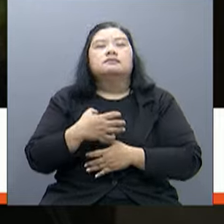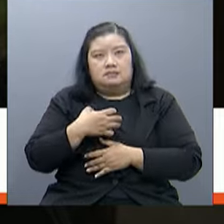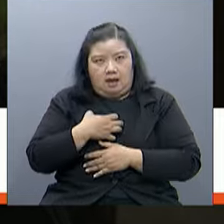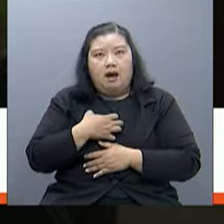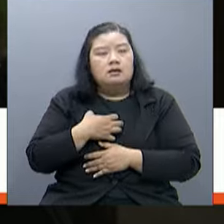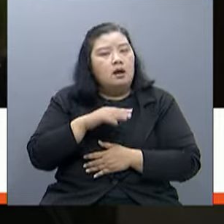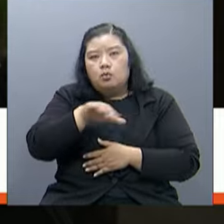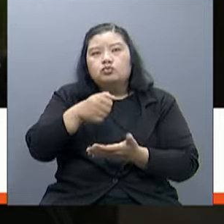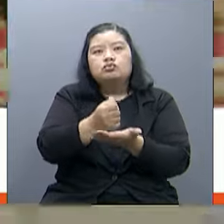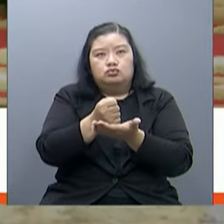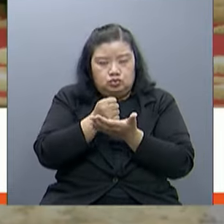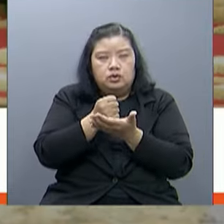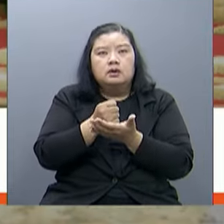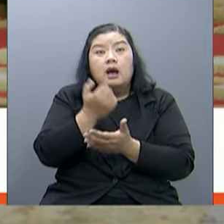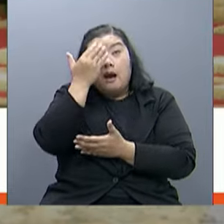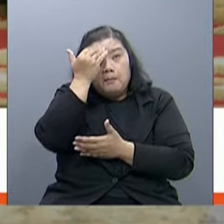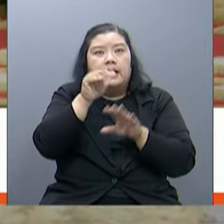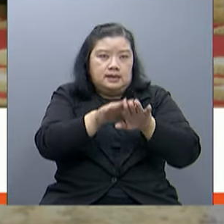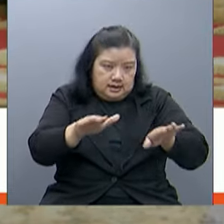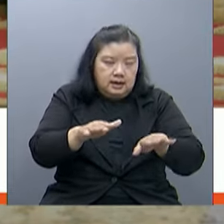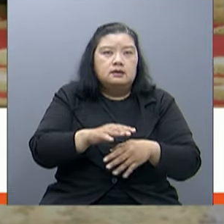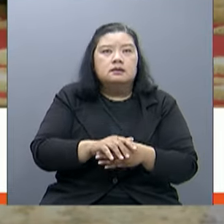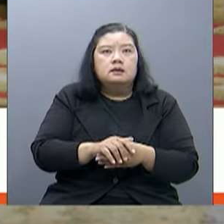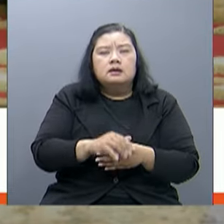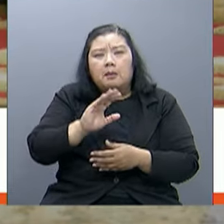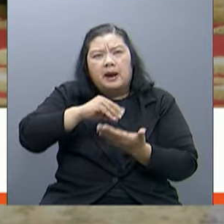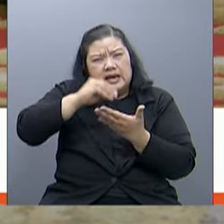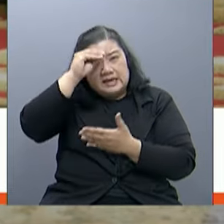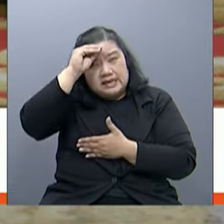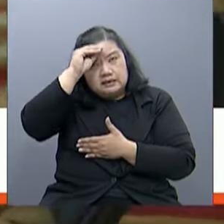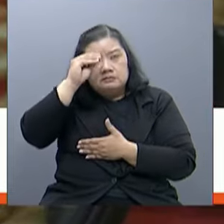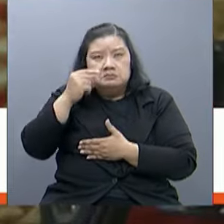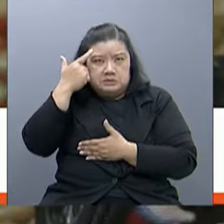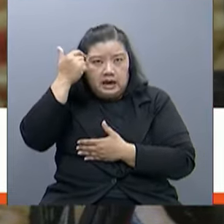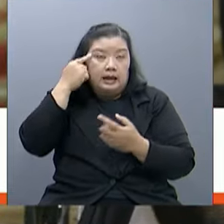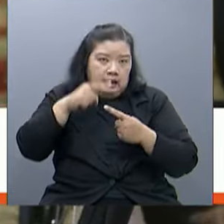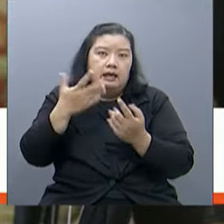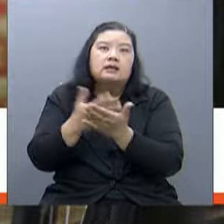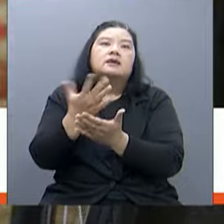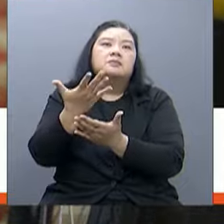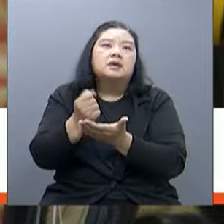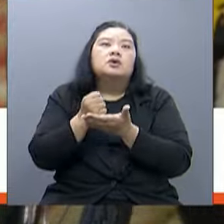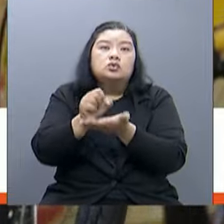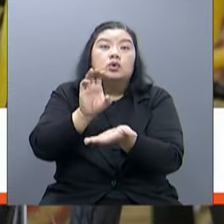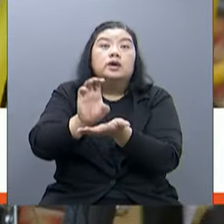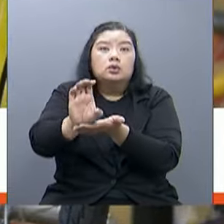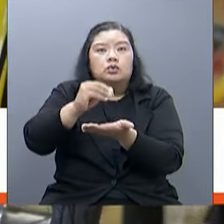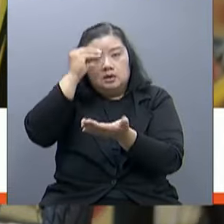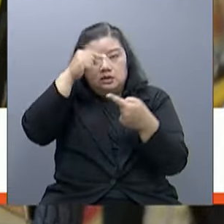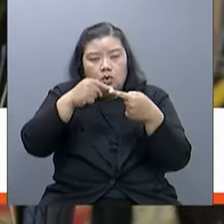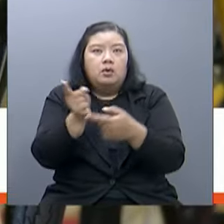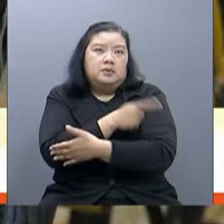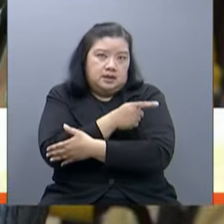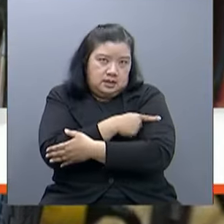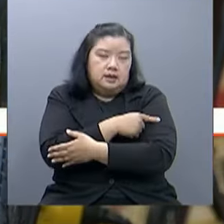ส่วนหนึ่งนะคะสารฝันให้น้องเรียนดีแต่ขาดแคลนทุนทรัพย์ในการเรียนต่อจนจบปริญญาตรีค่ะโดยสามารถเลือกบ